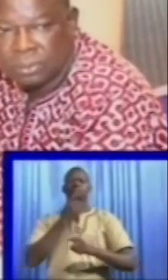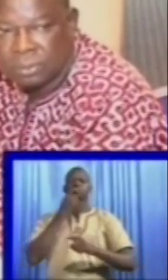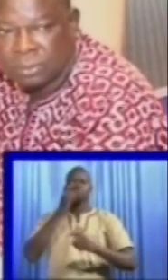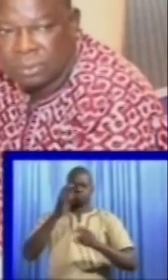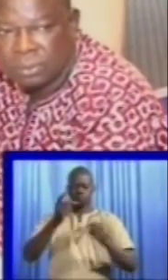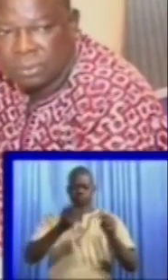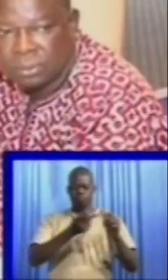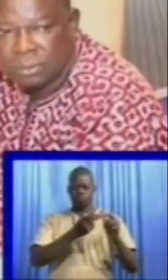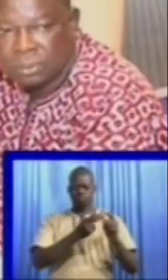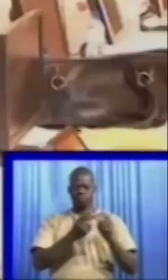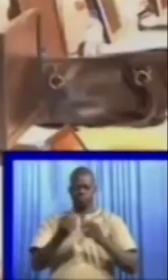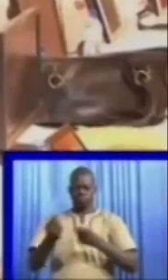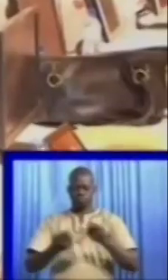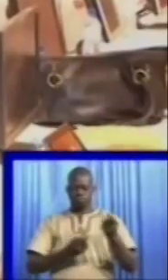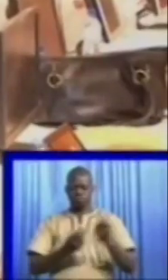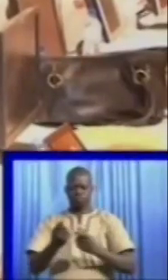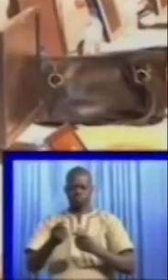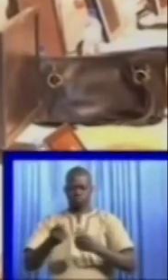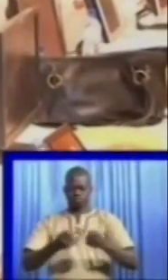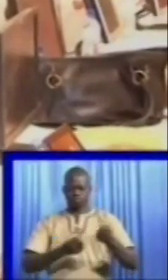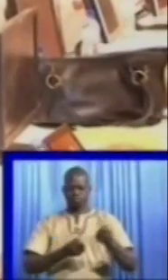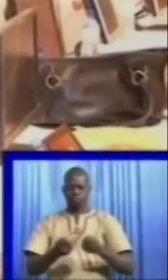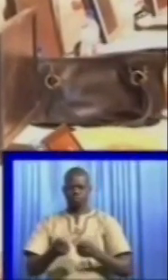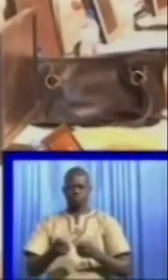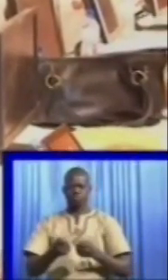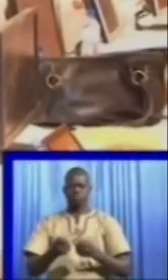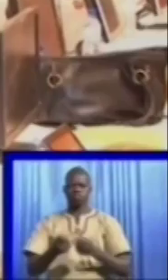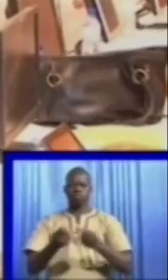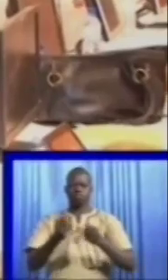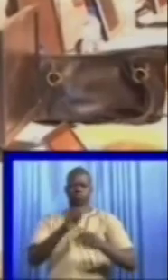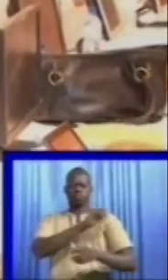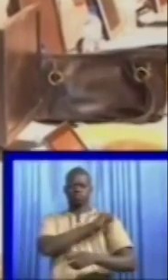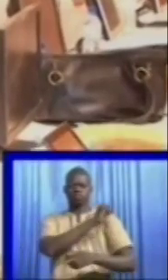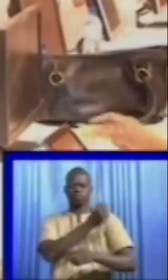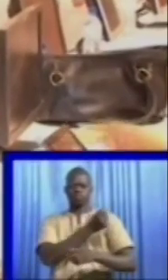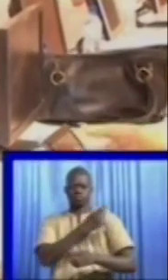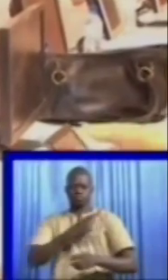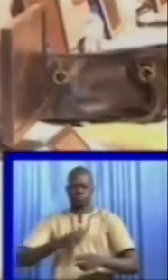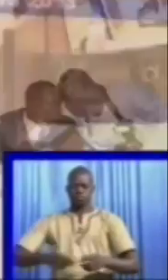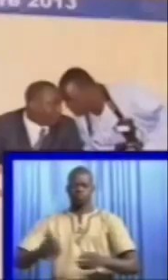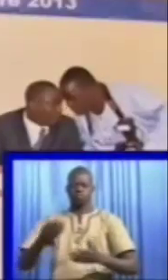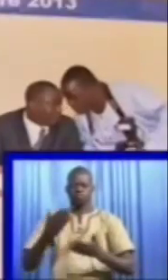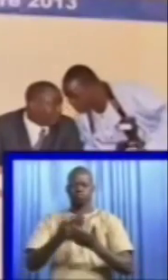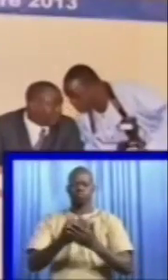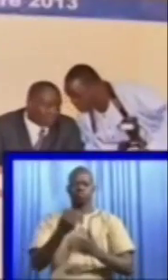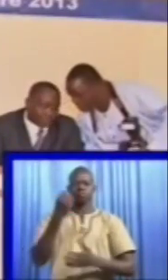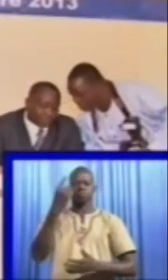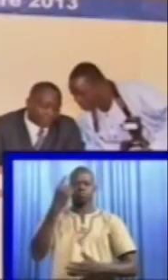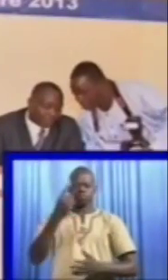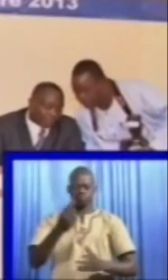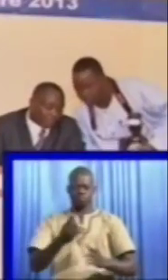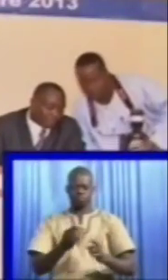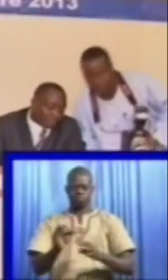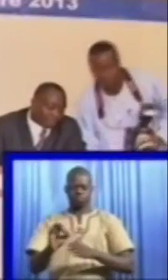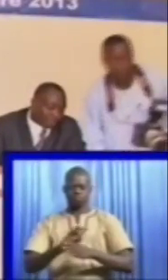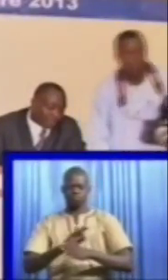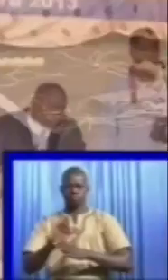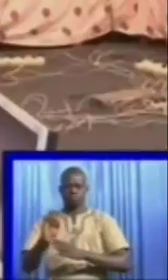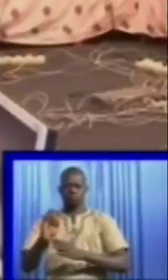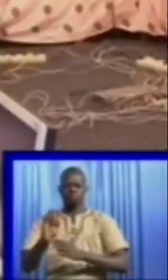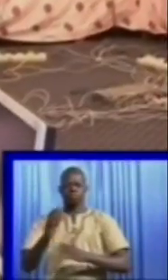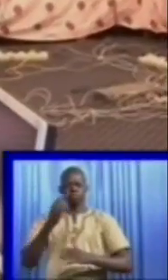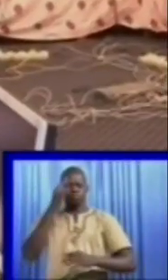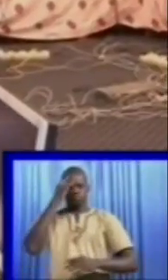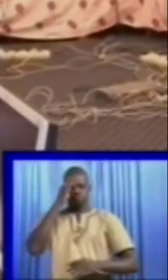priorité de gouvernance administrative. Les autorités du Parlement l'ont si bien compris en initiant un séminaire au profit des cadres